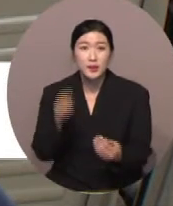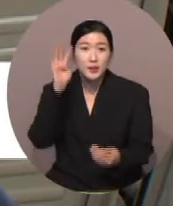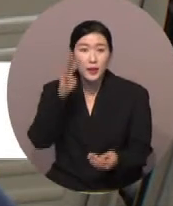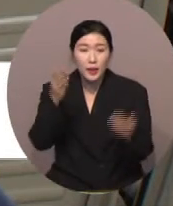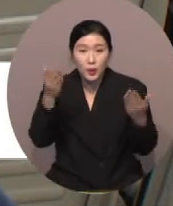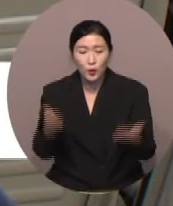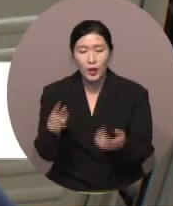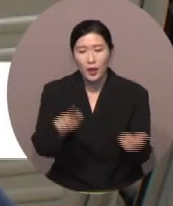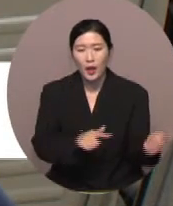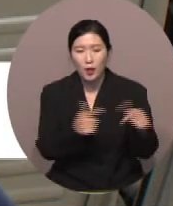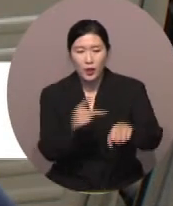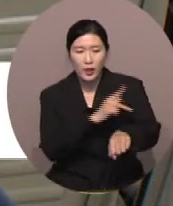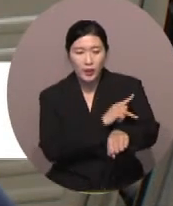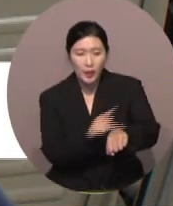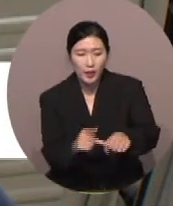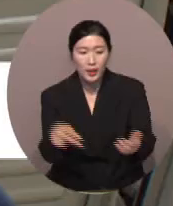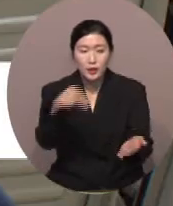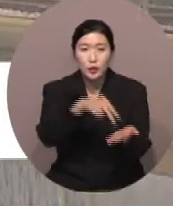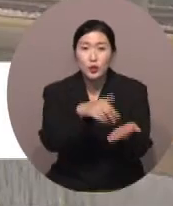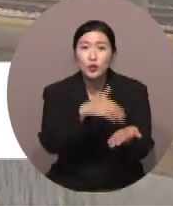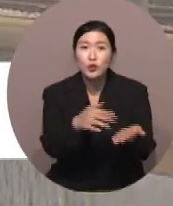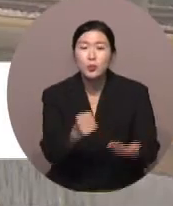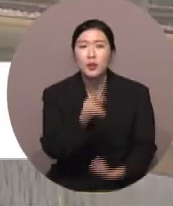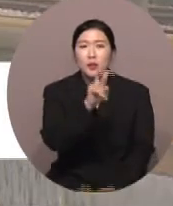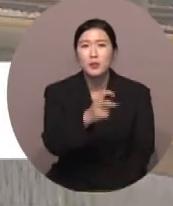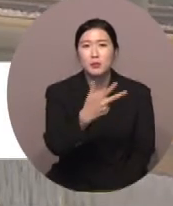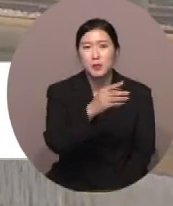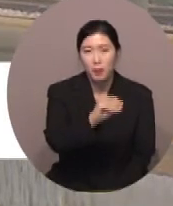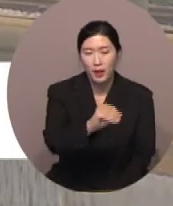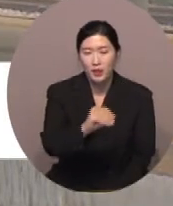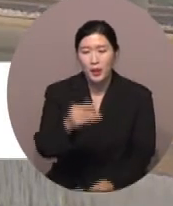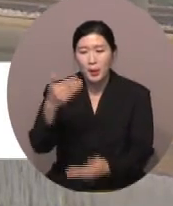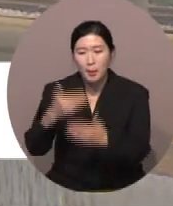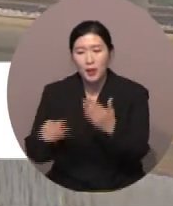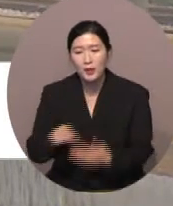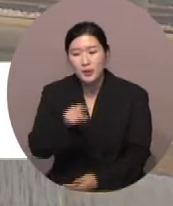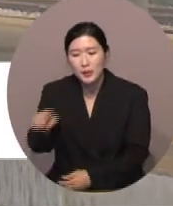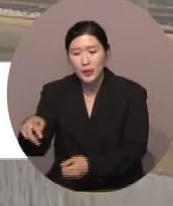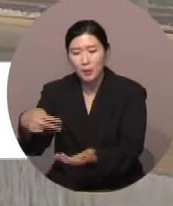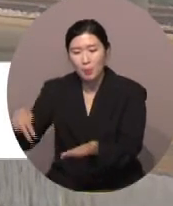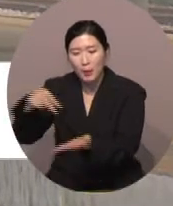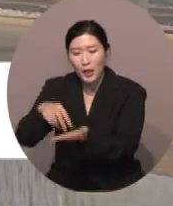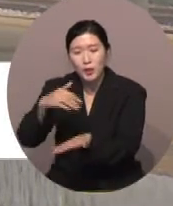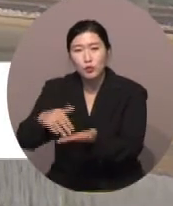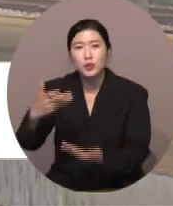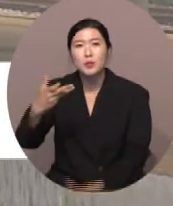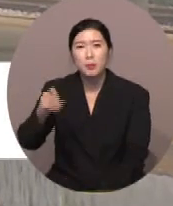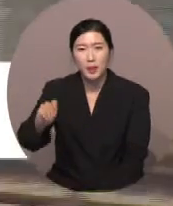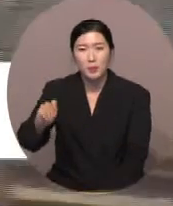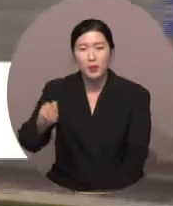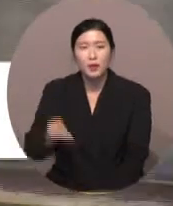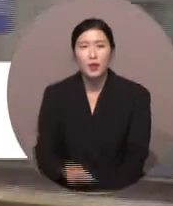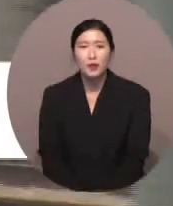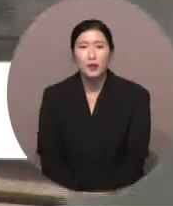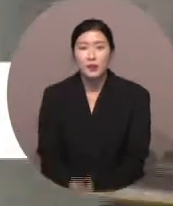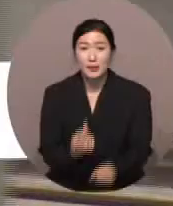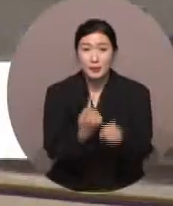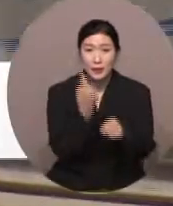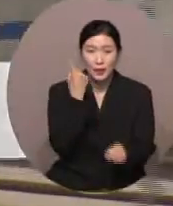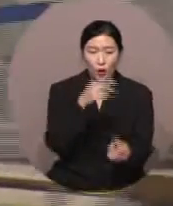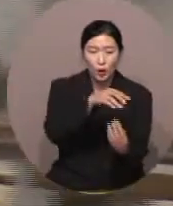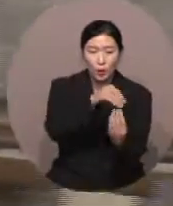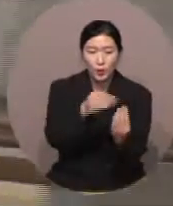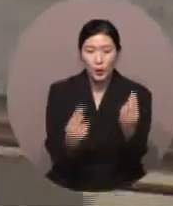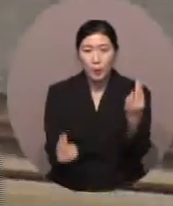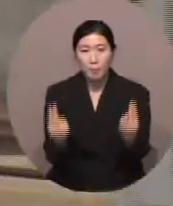하루 평균 ktx 를 27만 명 일반 열차를 18만명 이용했다 며 창 쪽 자성 만 판매했던 지난해